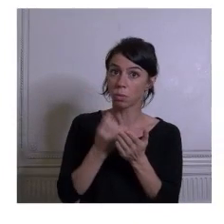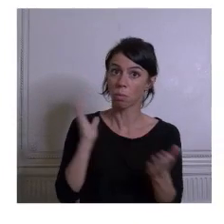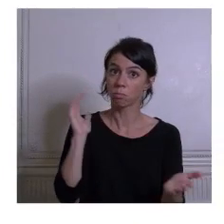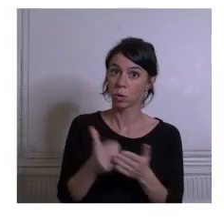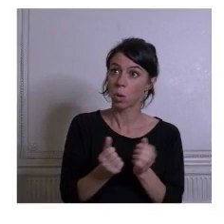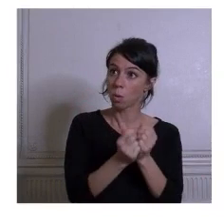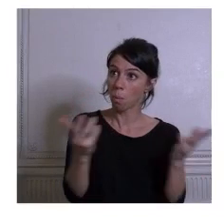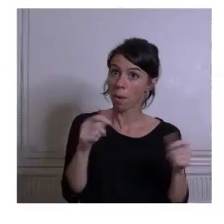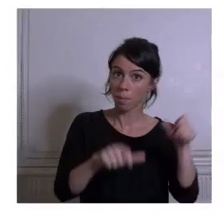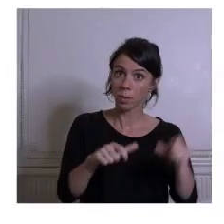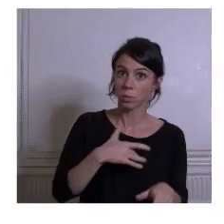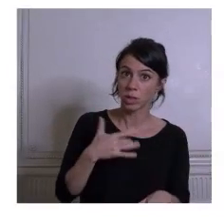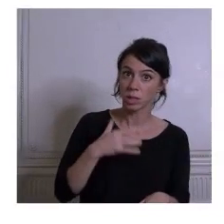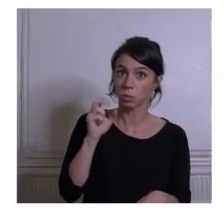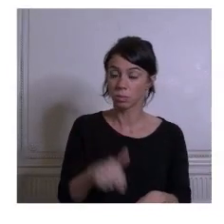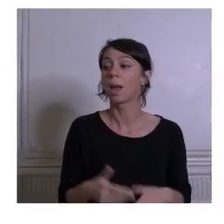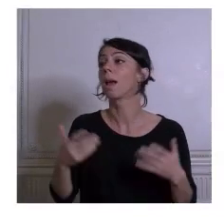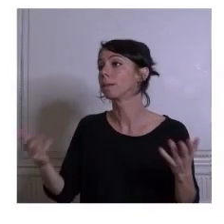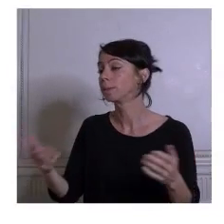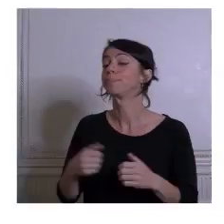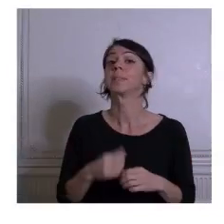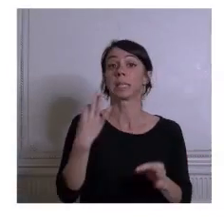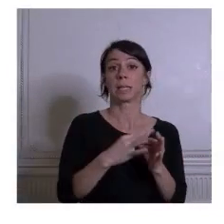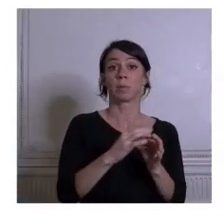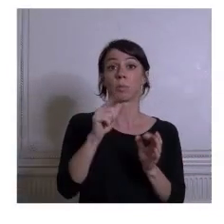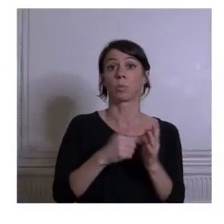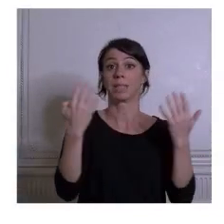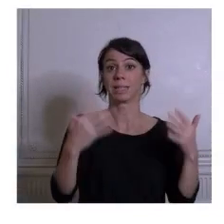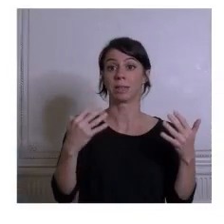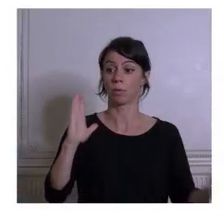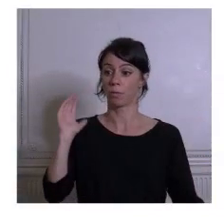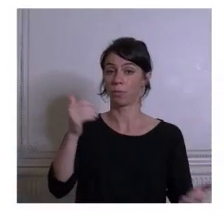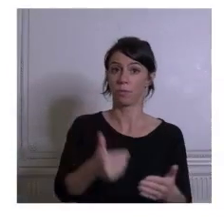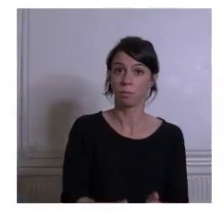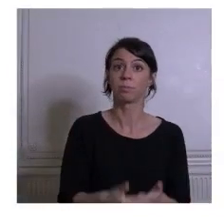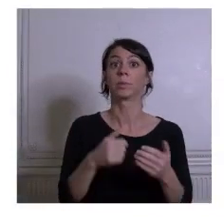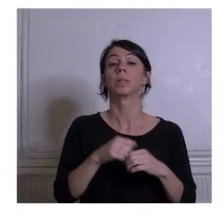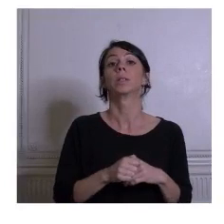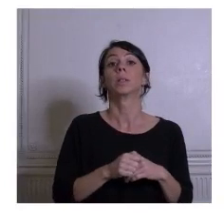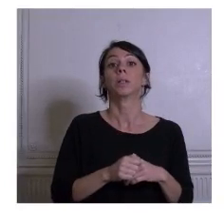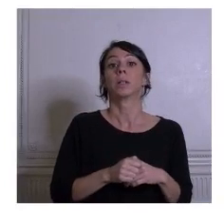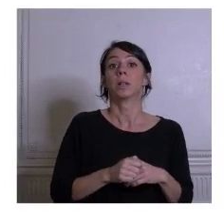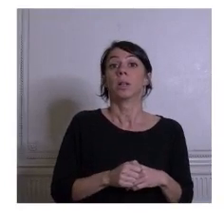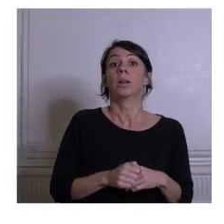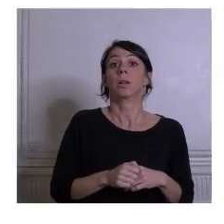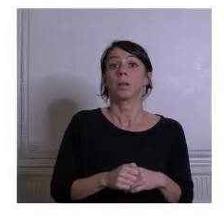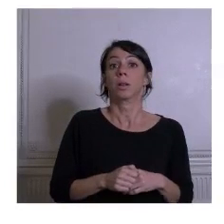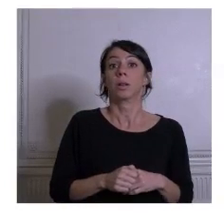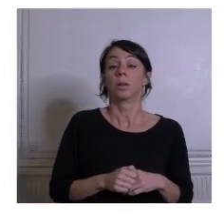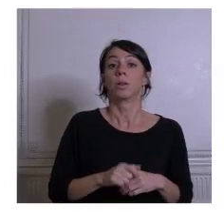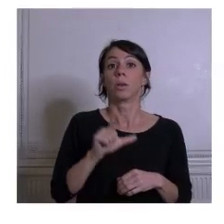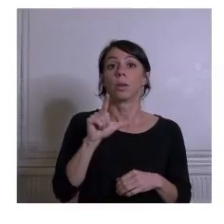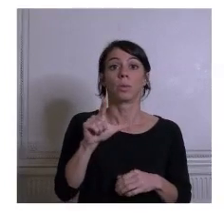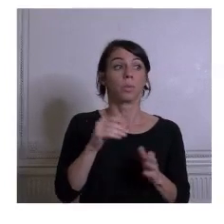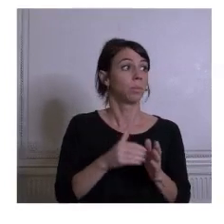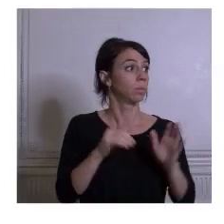Convention de prêt de documents de la commune de Talence aux archives départementales de la Gironde.